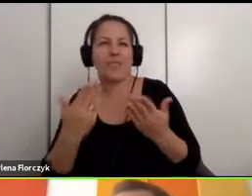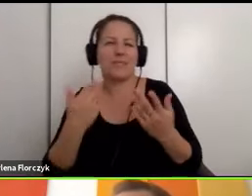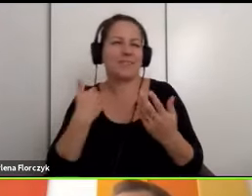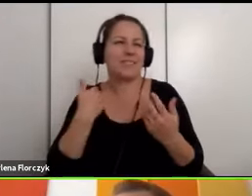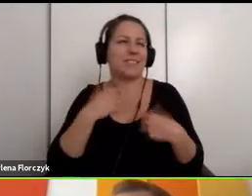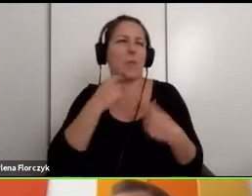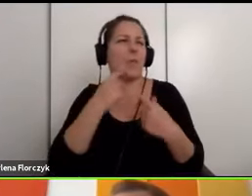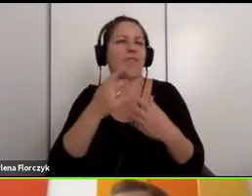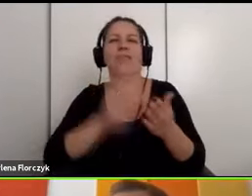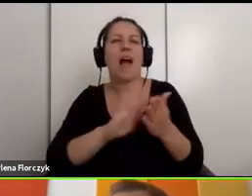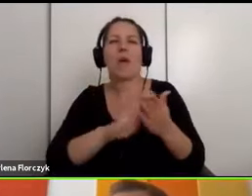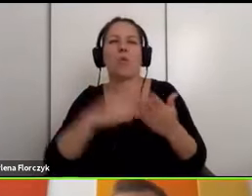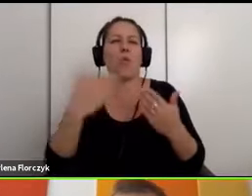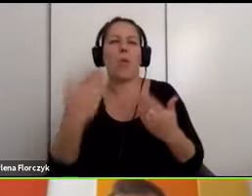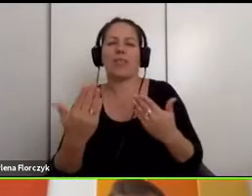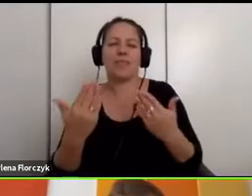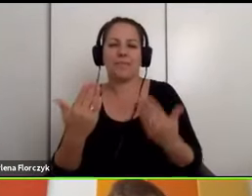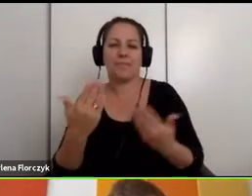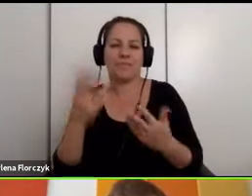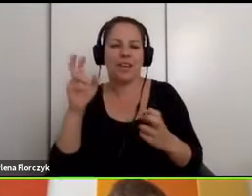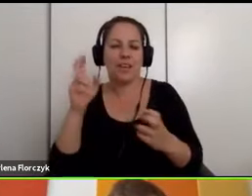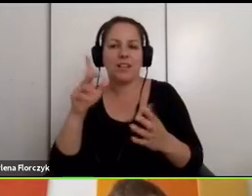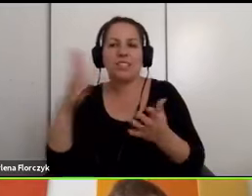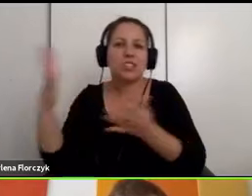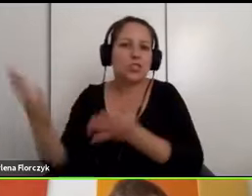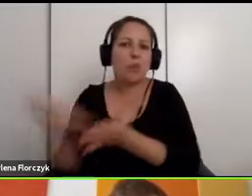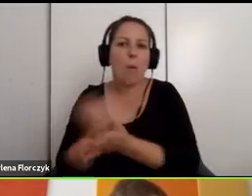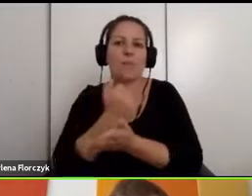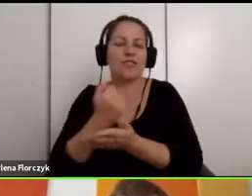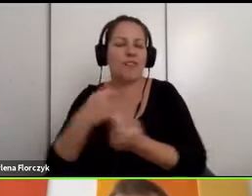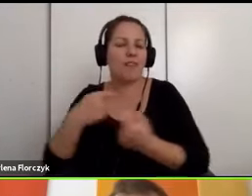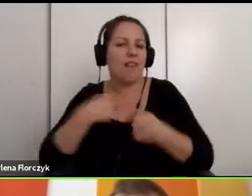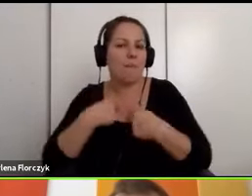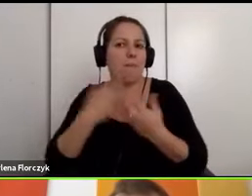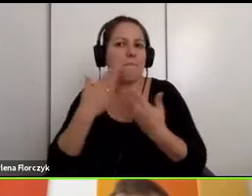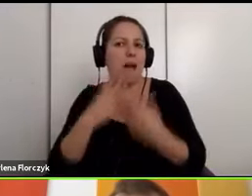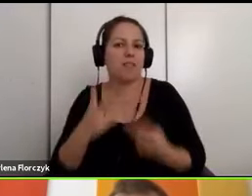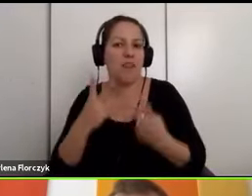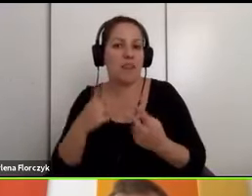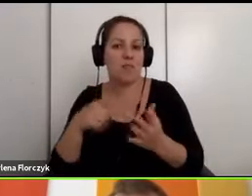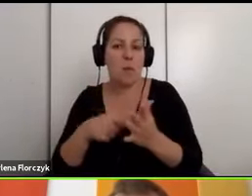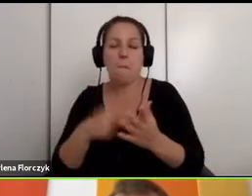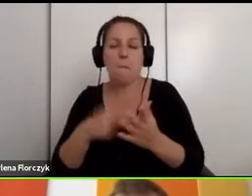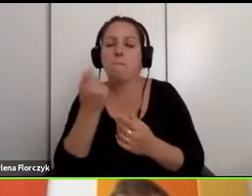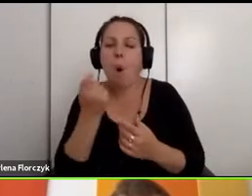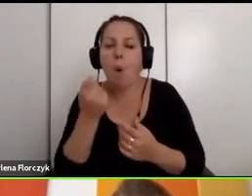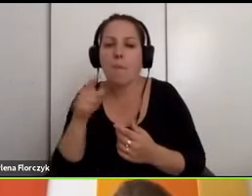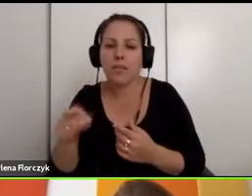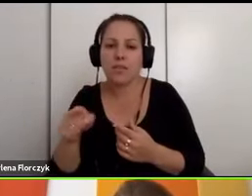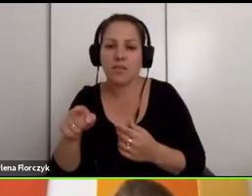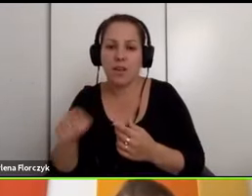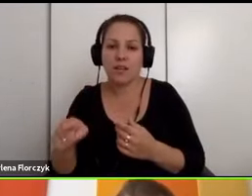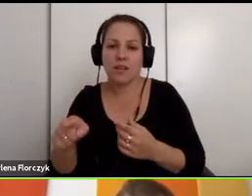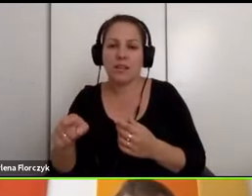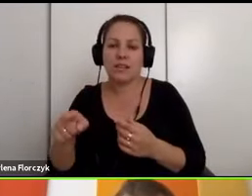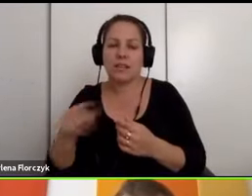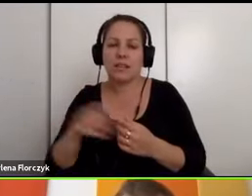ale jakieś takie zdobycze, które są dla mnie bardzo ważne. To są momenty, kiedy takich